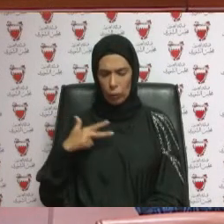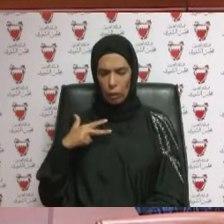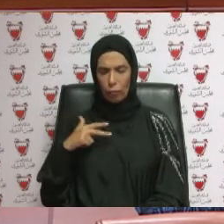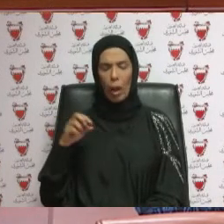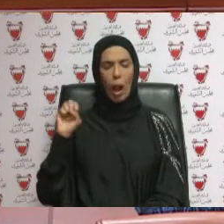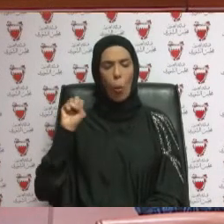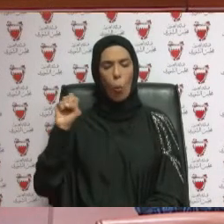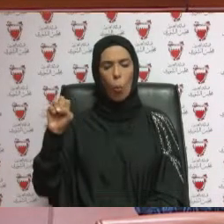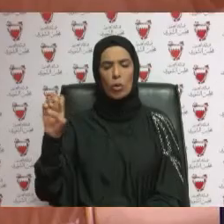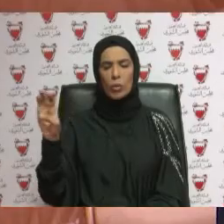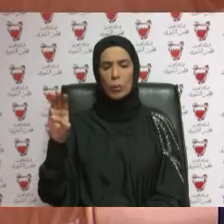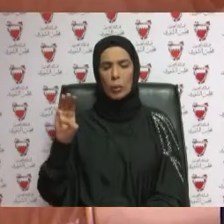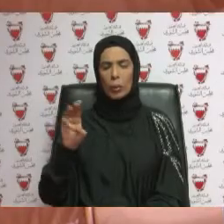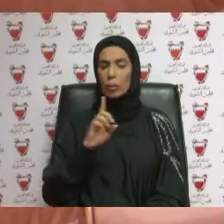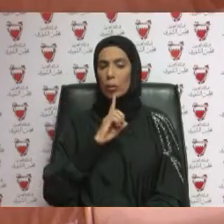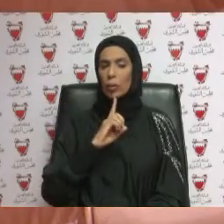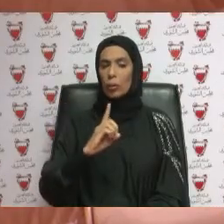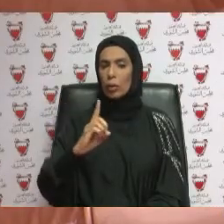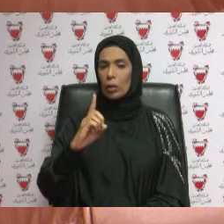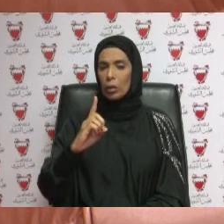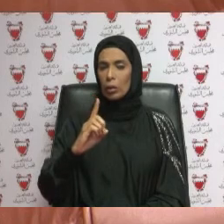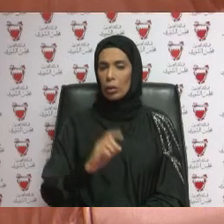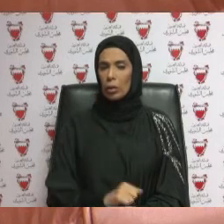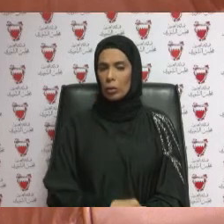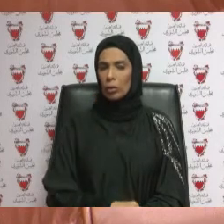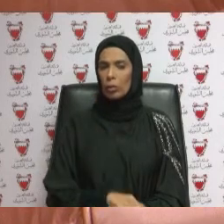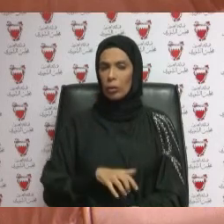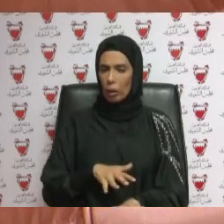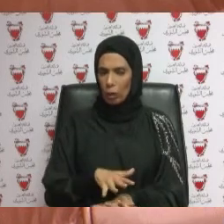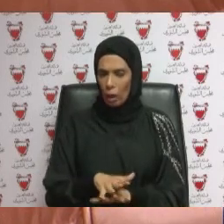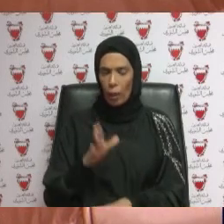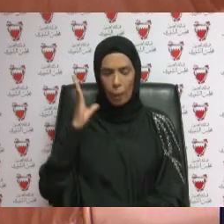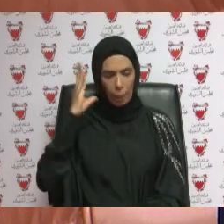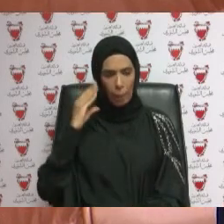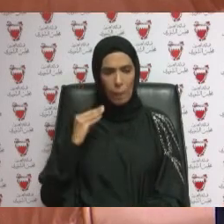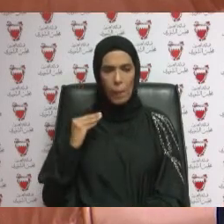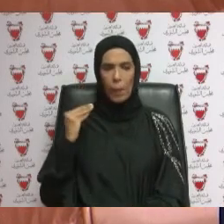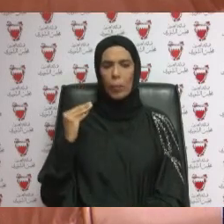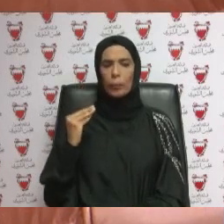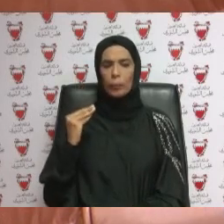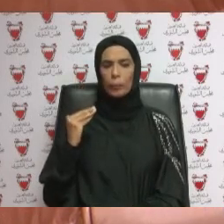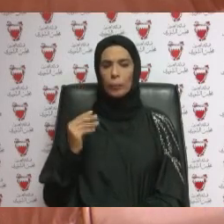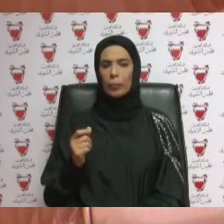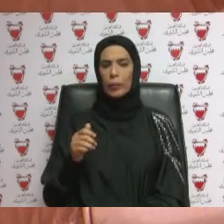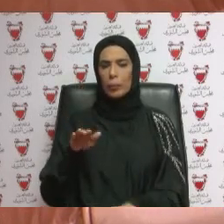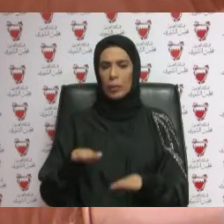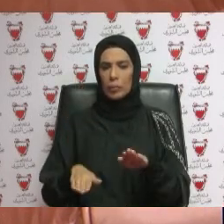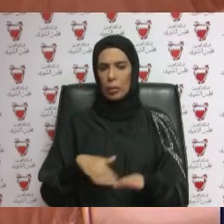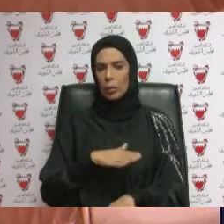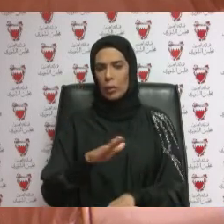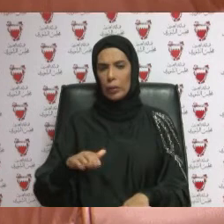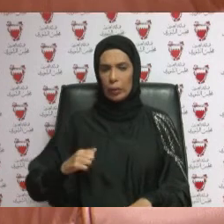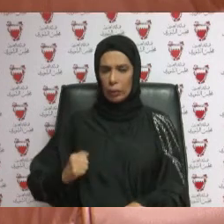القطاع الخاص، وأنا أطالب أن تدمج احتياجاتها في الميزانية العامة